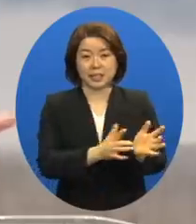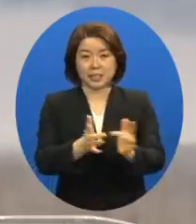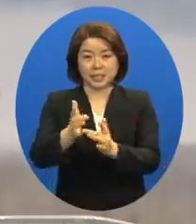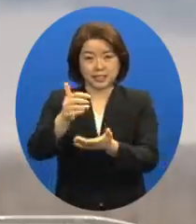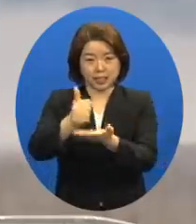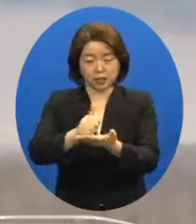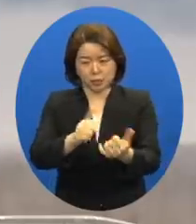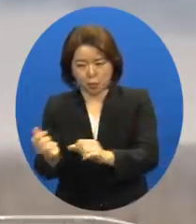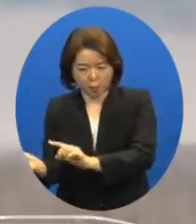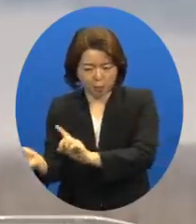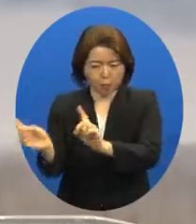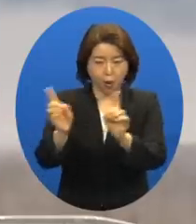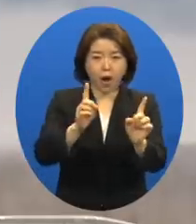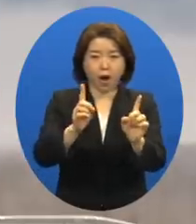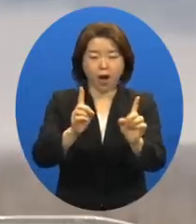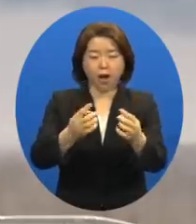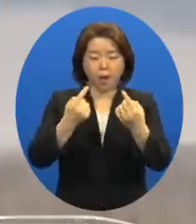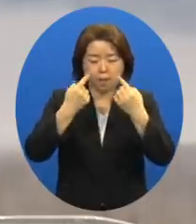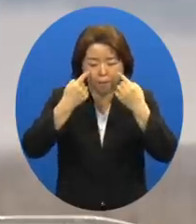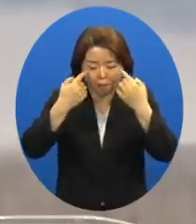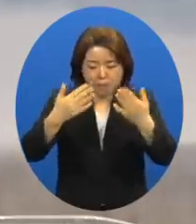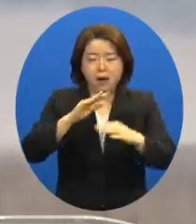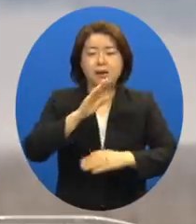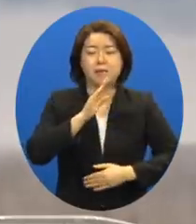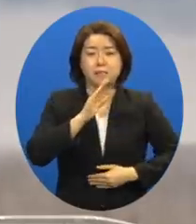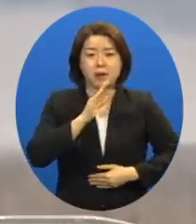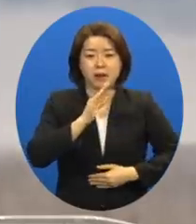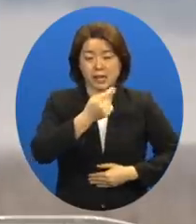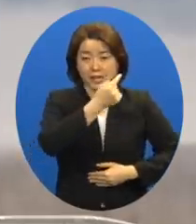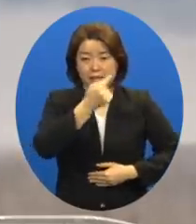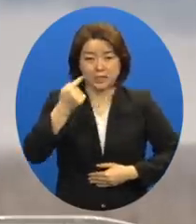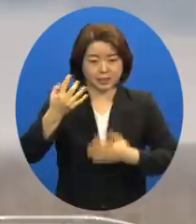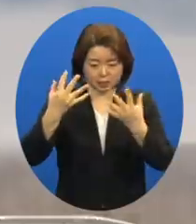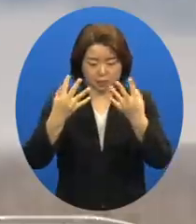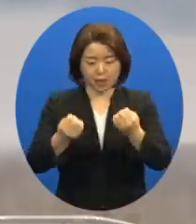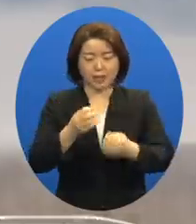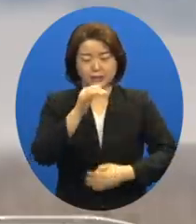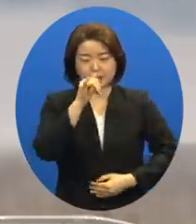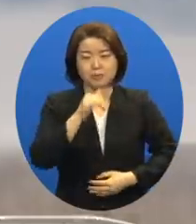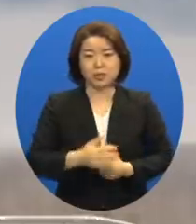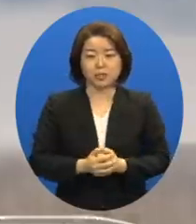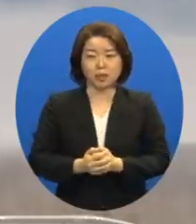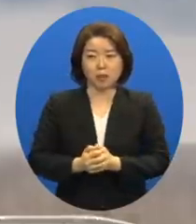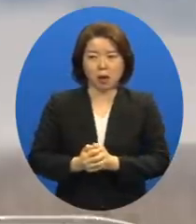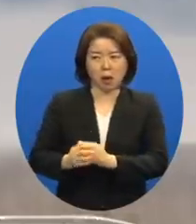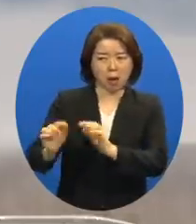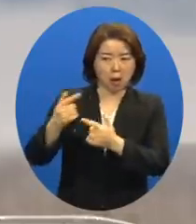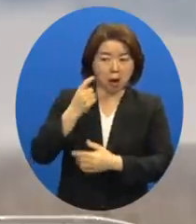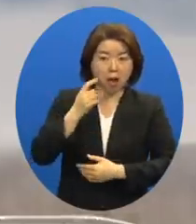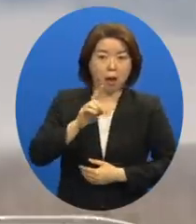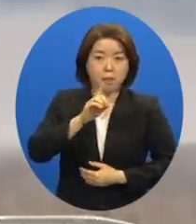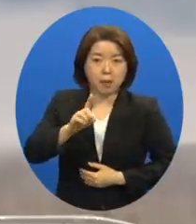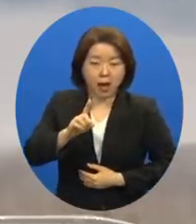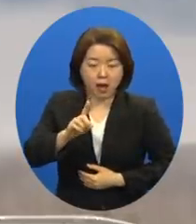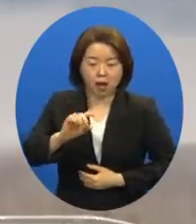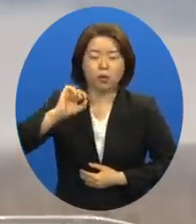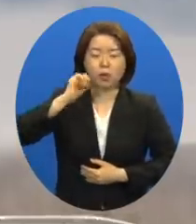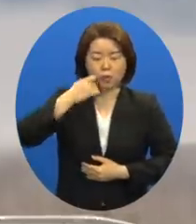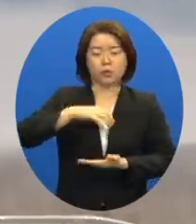것은 너무나 분명한 사실입니다. 증거가 너무 많습니다. 부인하는 것이 오히려 어려울